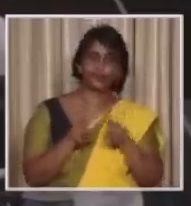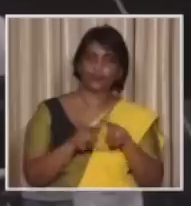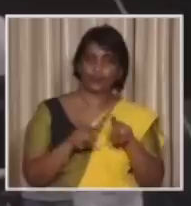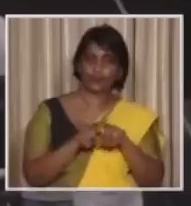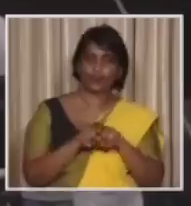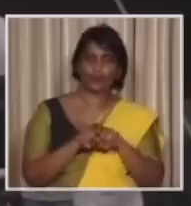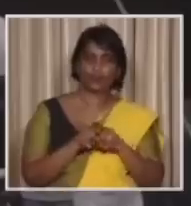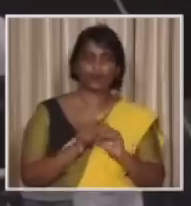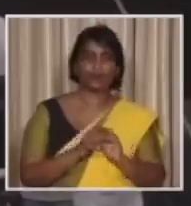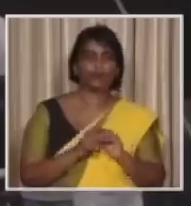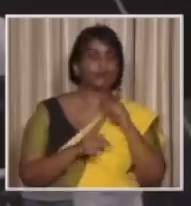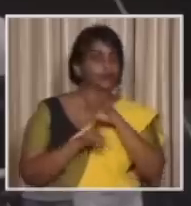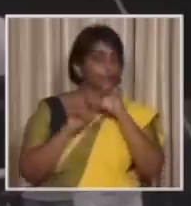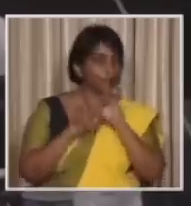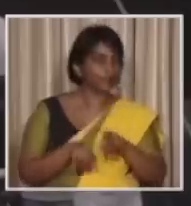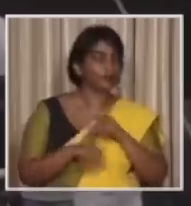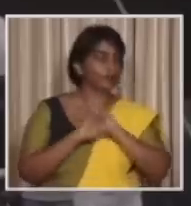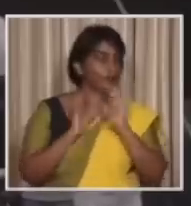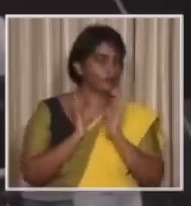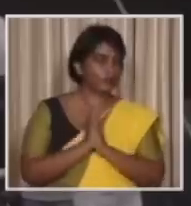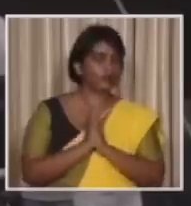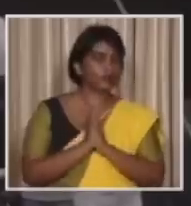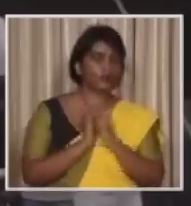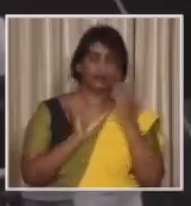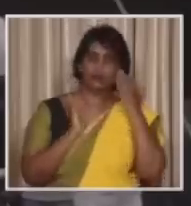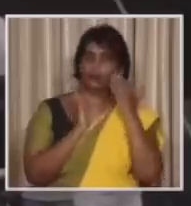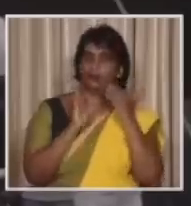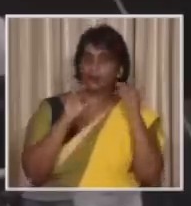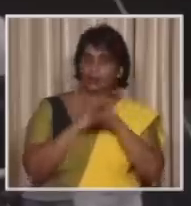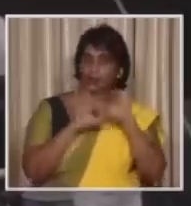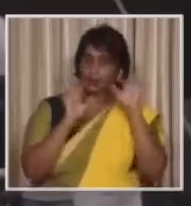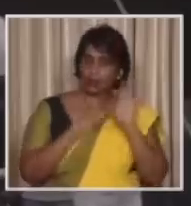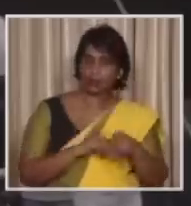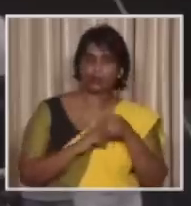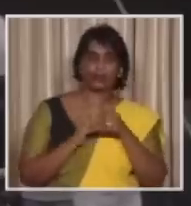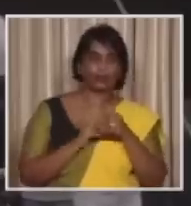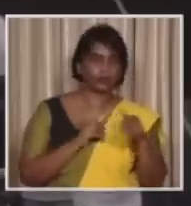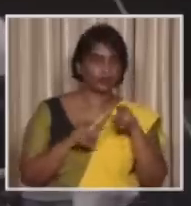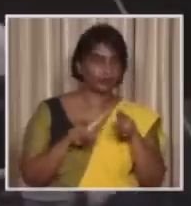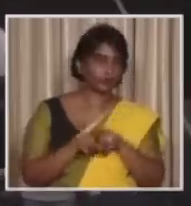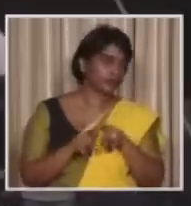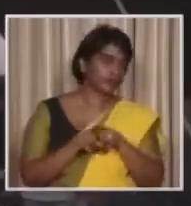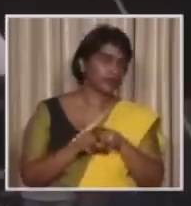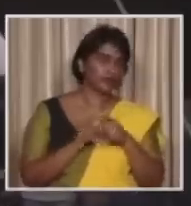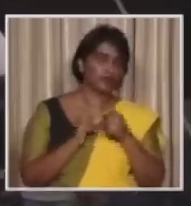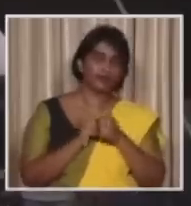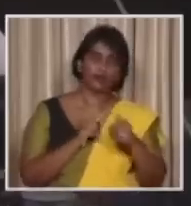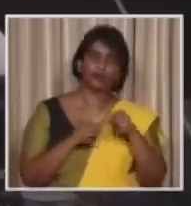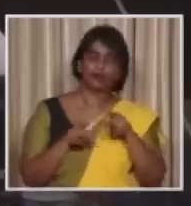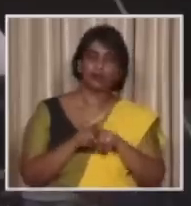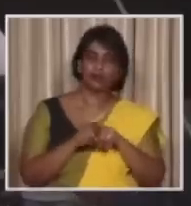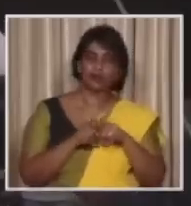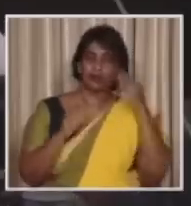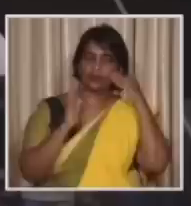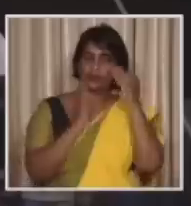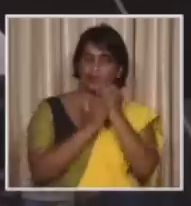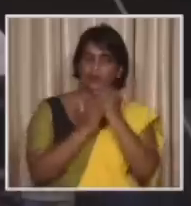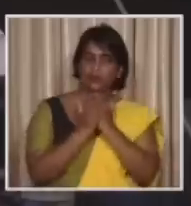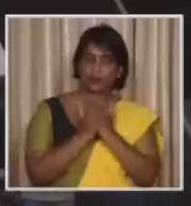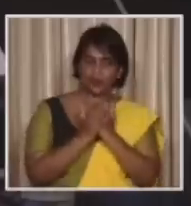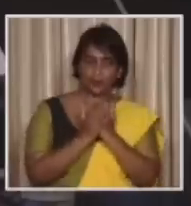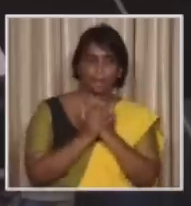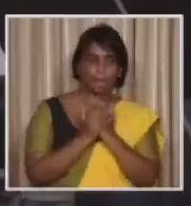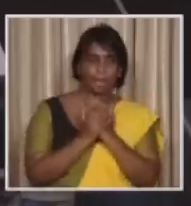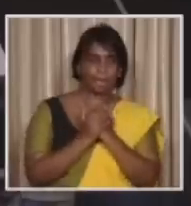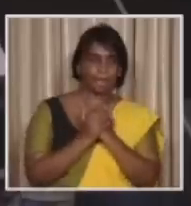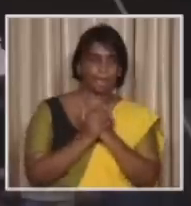තියෙනවා. හැබැයි ඒකක්වත් එකකටවත් මැදිහත් වෙන්නේ නැතුව මේ ටෙලිවැකිය වැඩසටහනම මර්ධනය කරන්න මැදිහත්